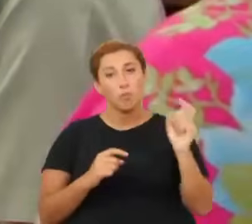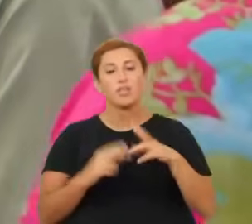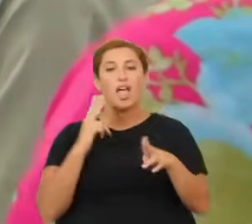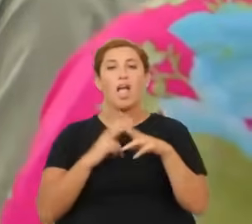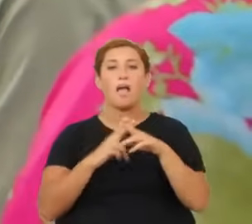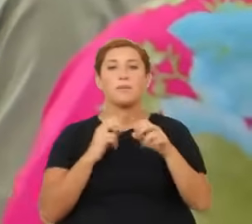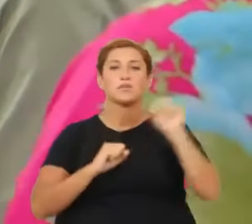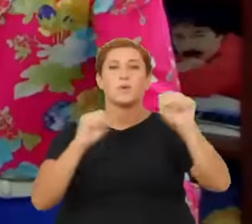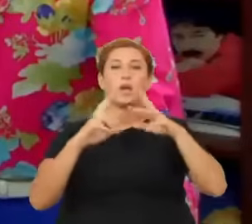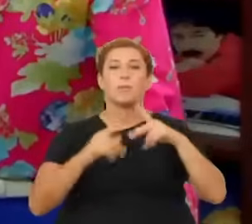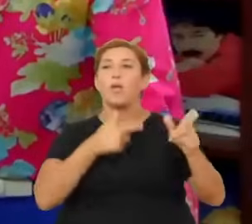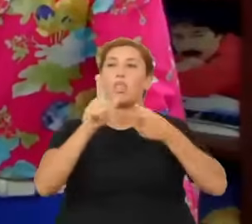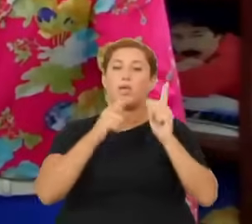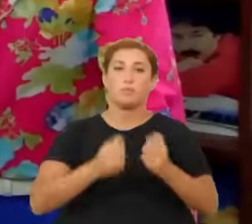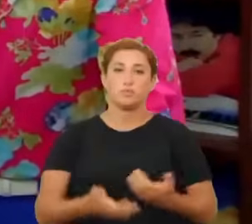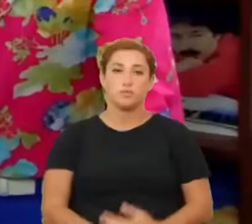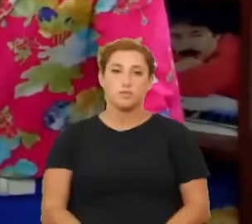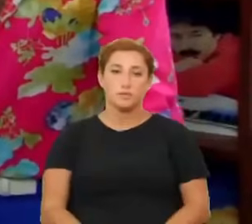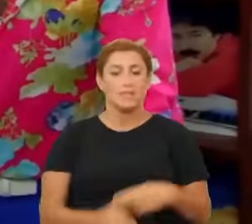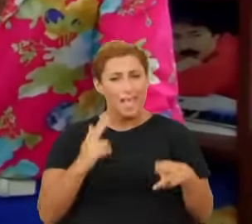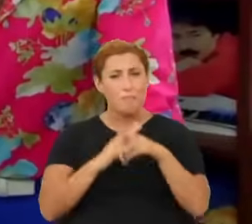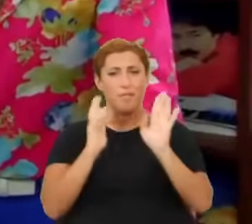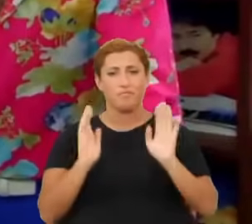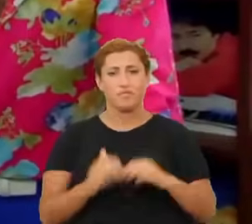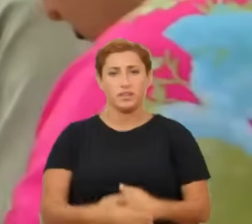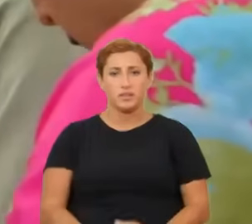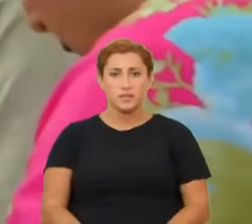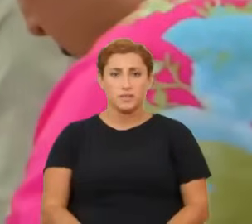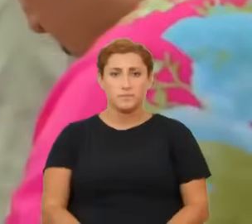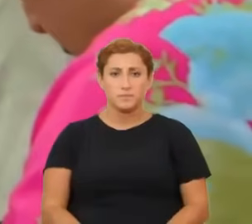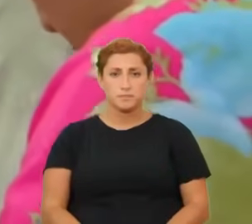hemen anarşist revirler peşindesin. Hemen!